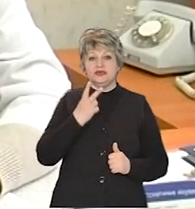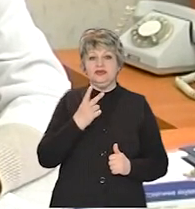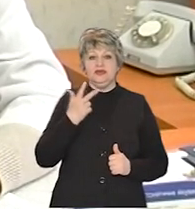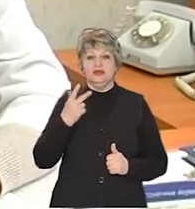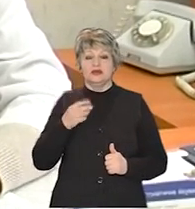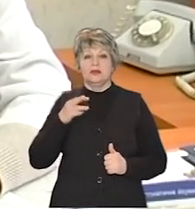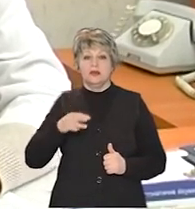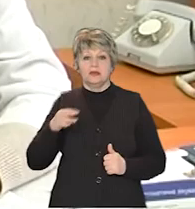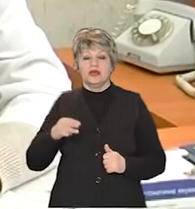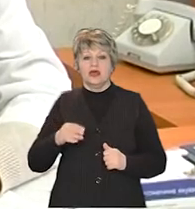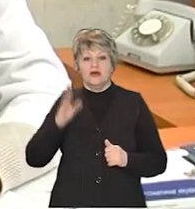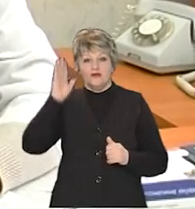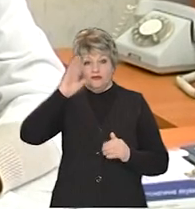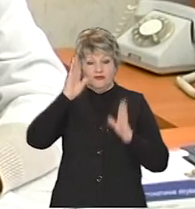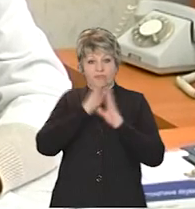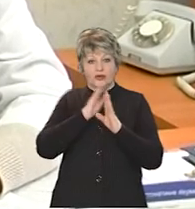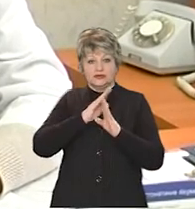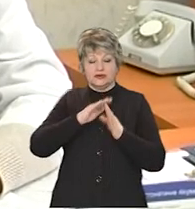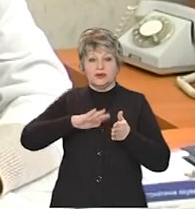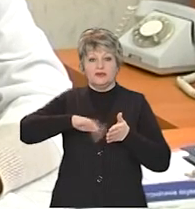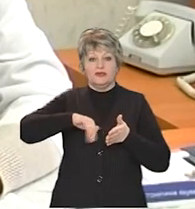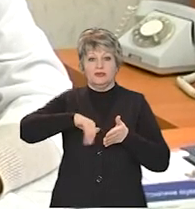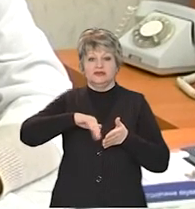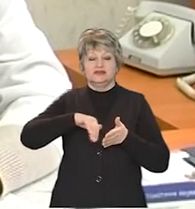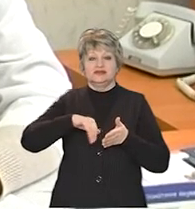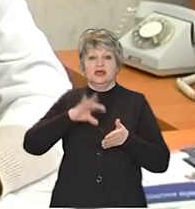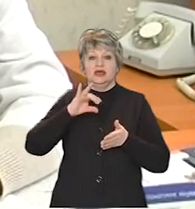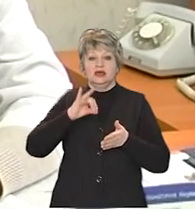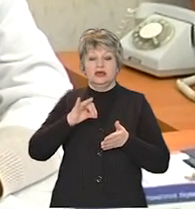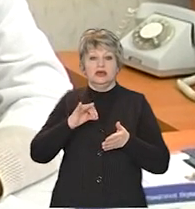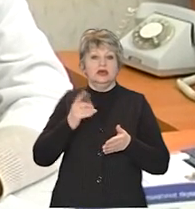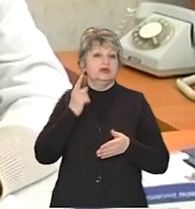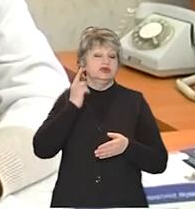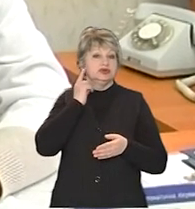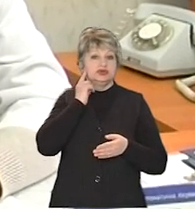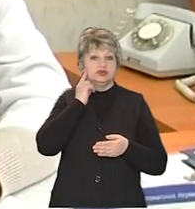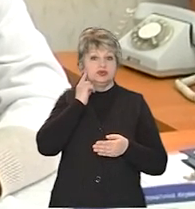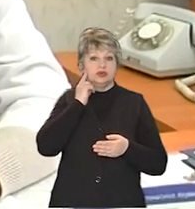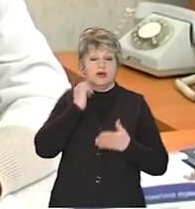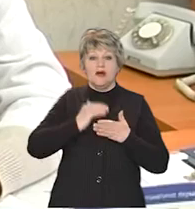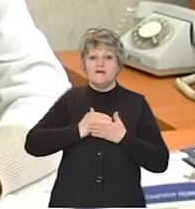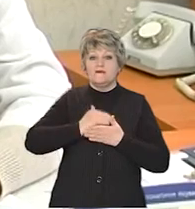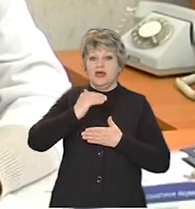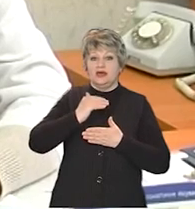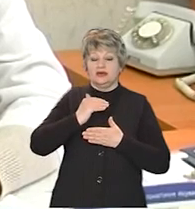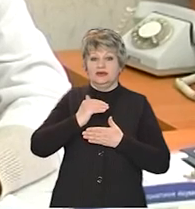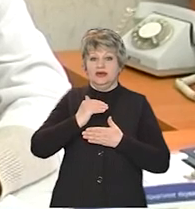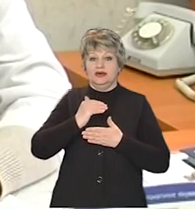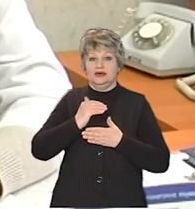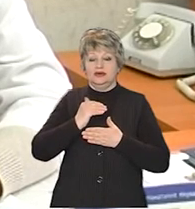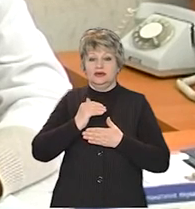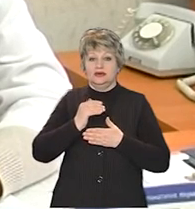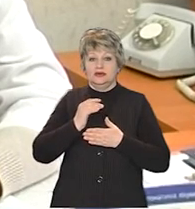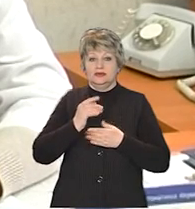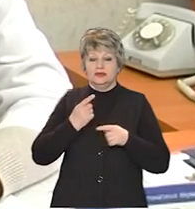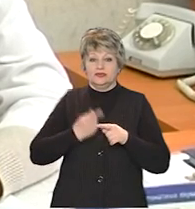секунду, випускається повітря з манжетки і фіксується верхня, ну, буде